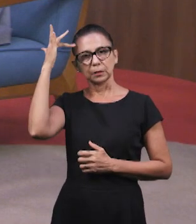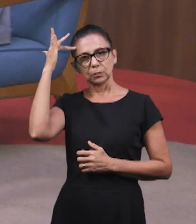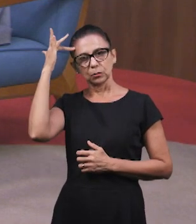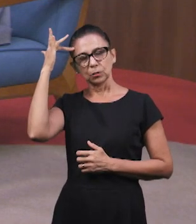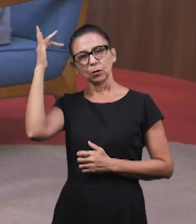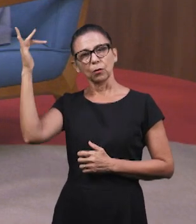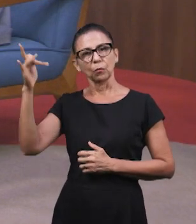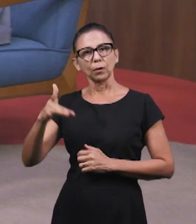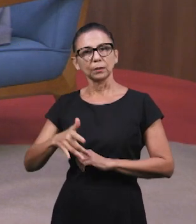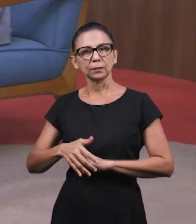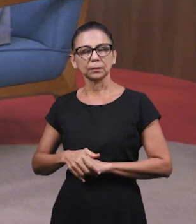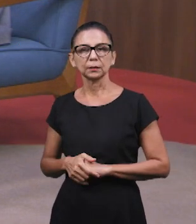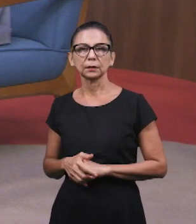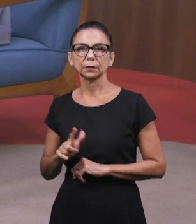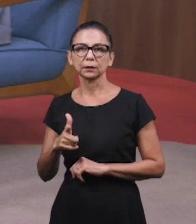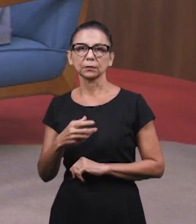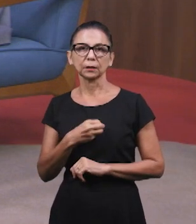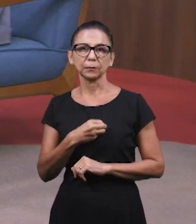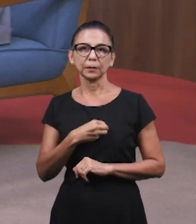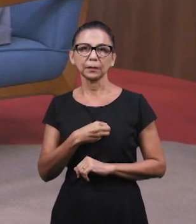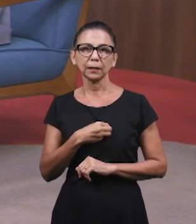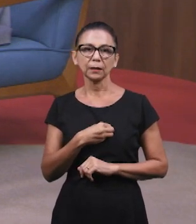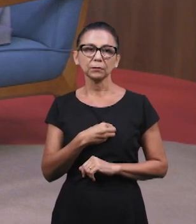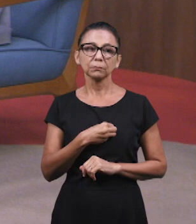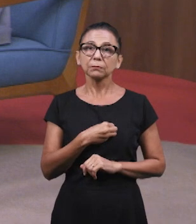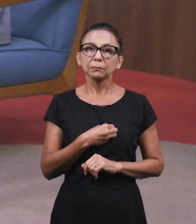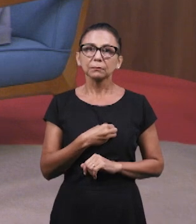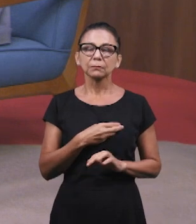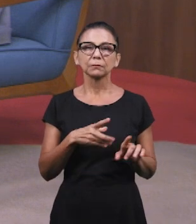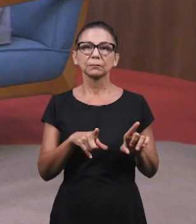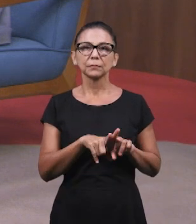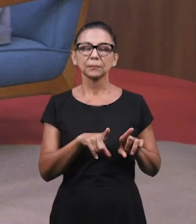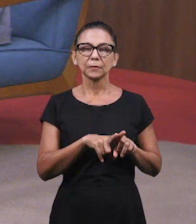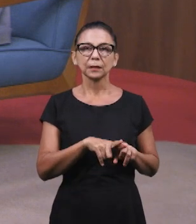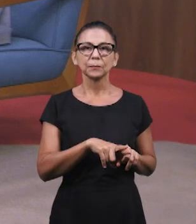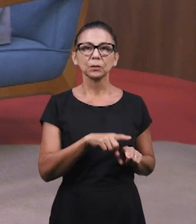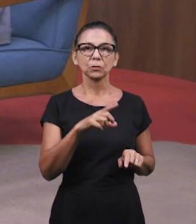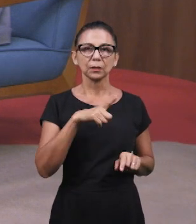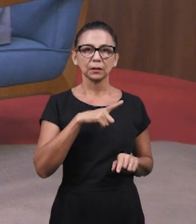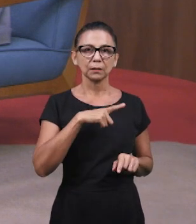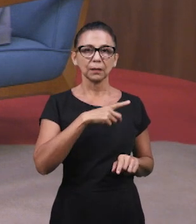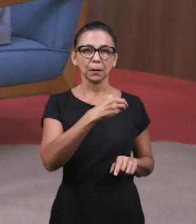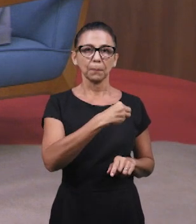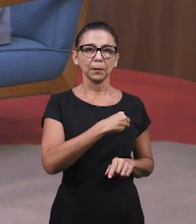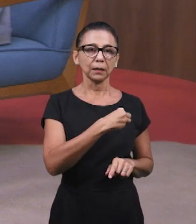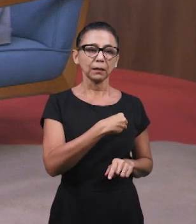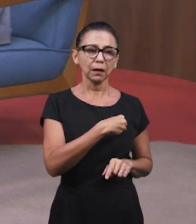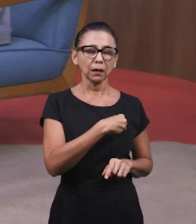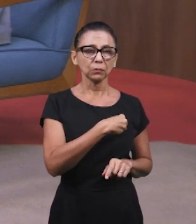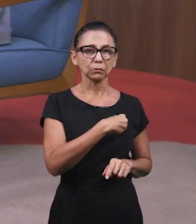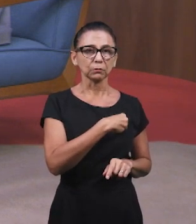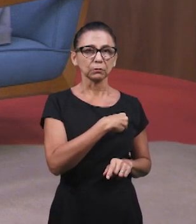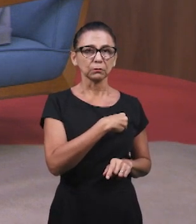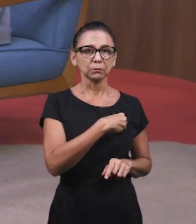par le sang de Jésus, même celui qui n'a pas cru, qui s'est éloigné, qui a même renié Jésus.